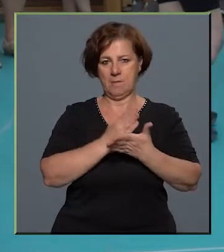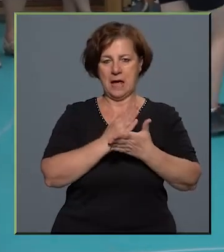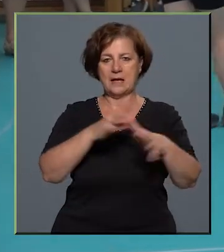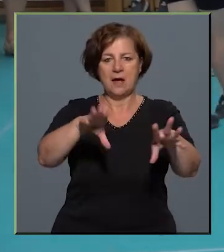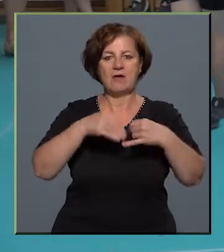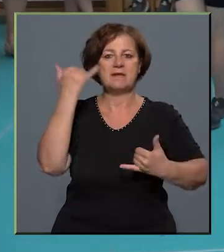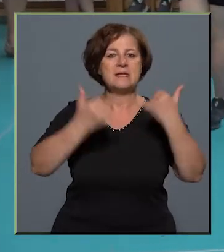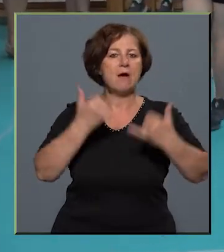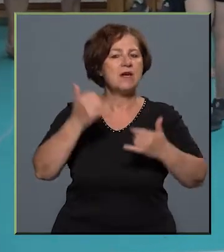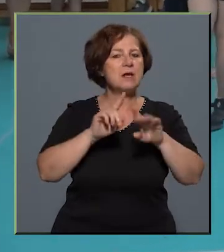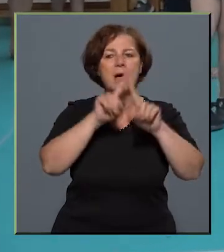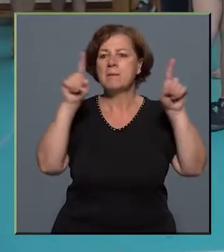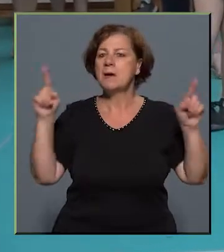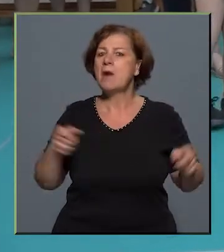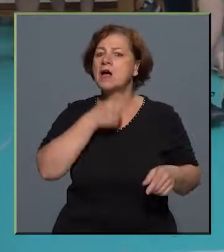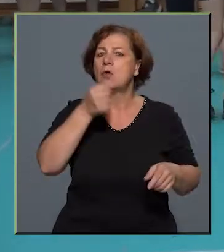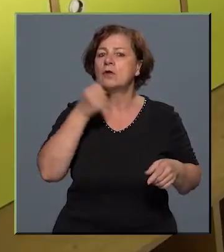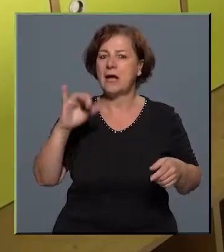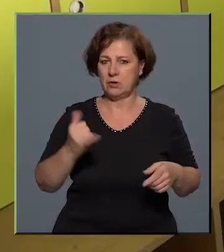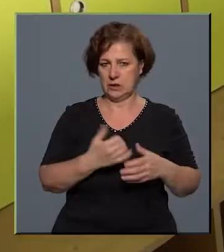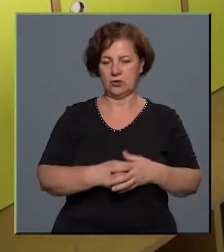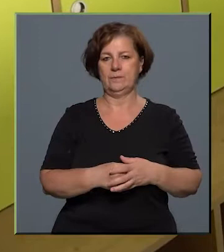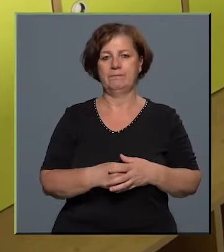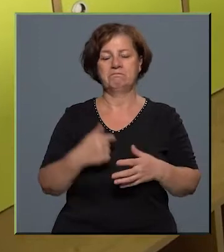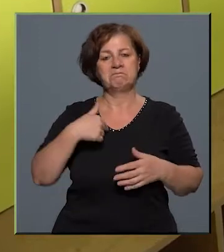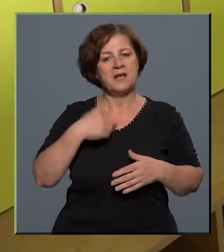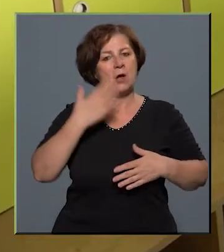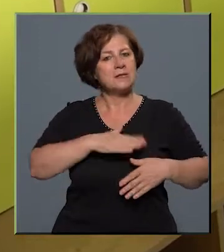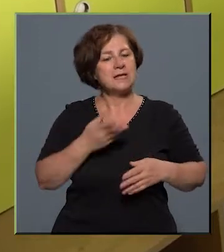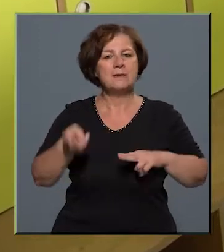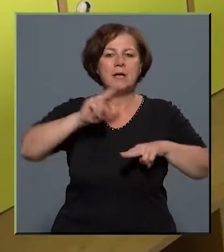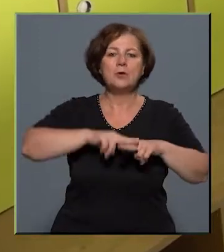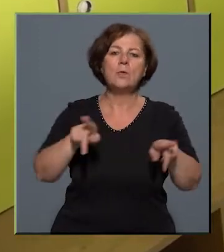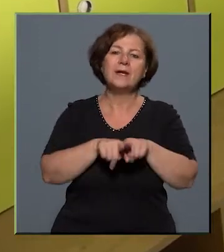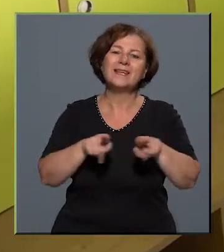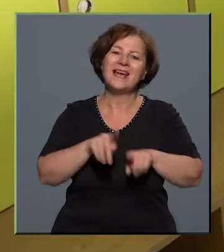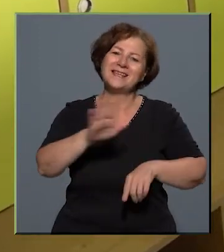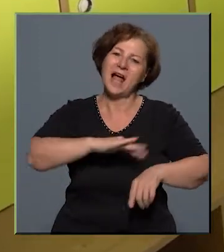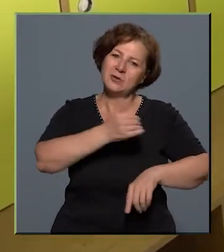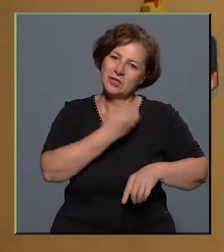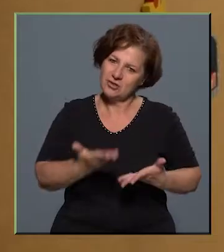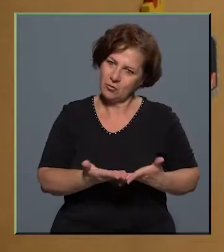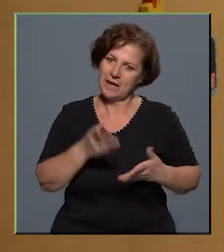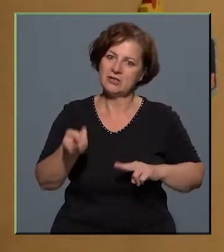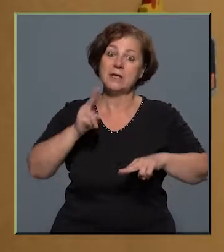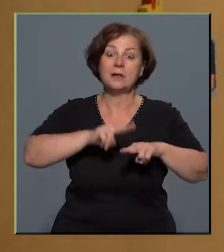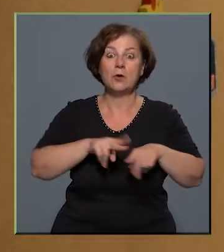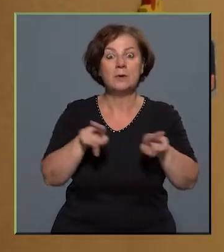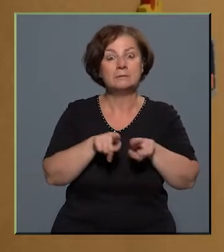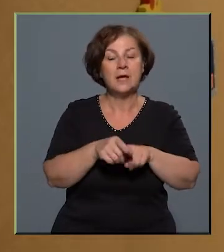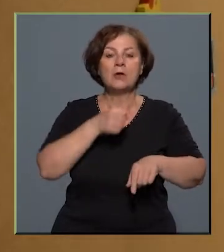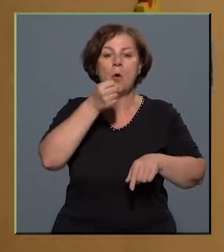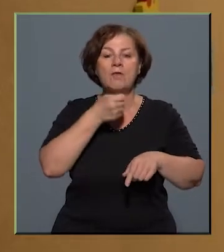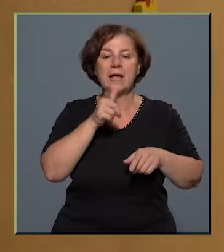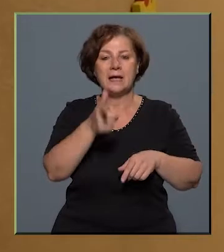felvesz a versenyt bármely más óvodával. Én azt szeretném, hogyha egyre több ilyen általános iskolánk és egyre több óvodánk lenne